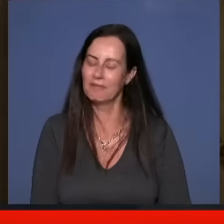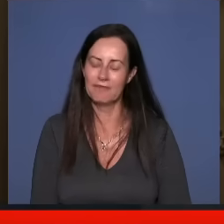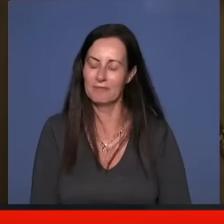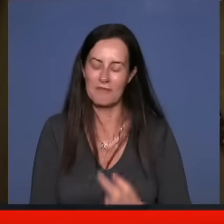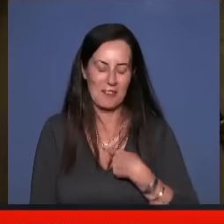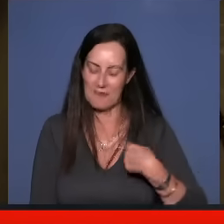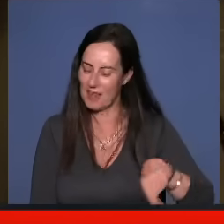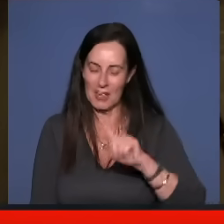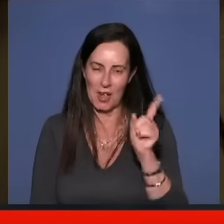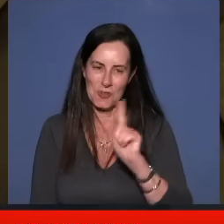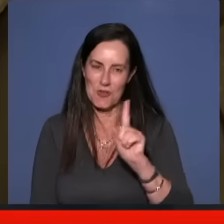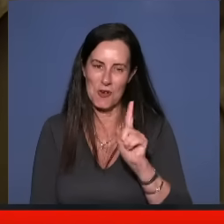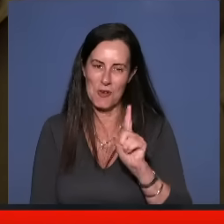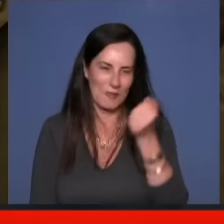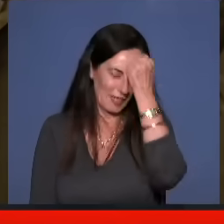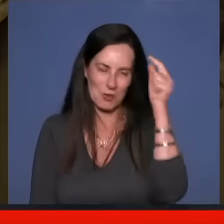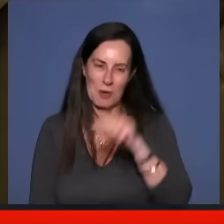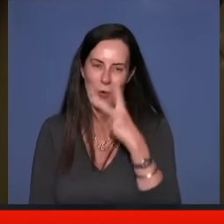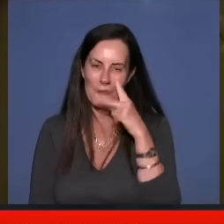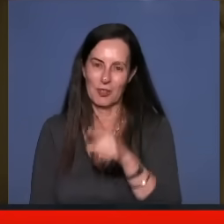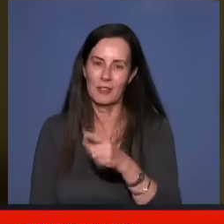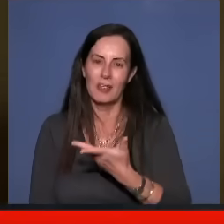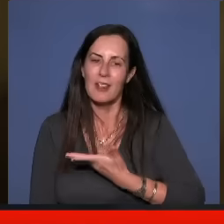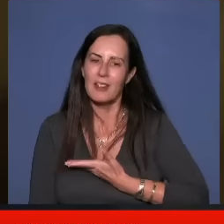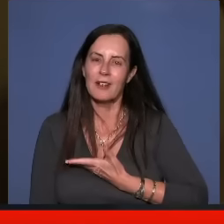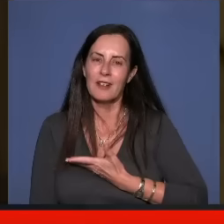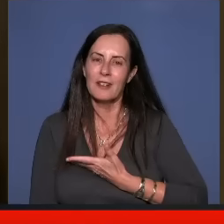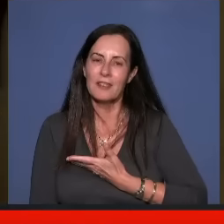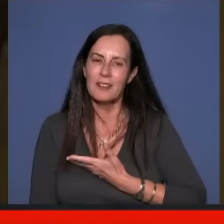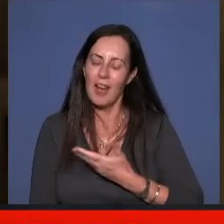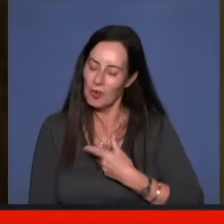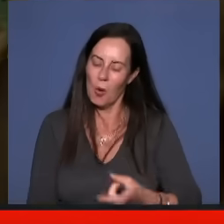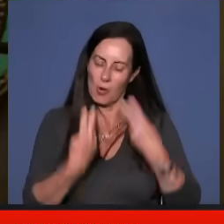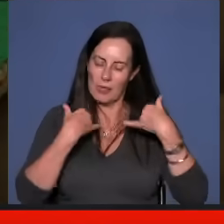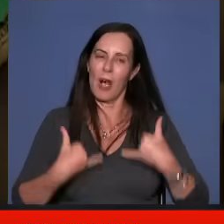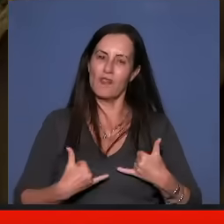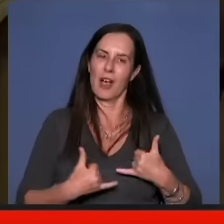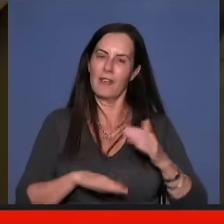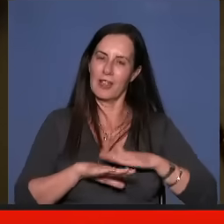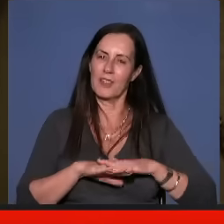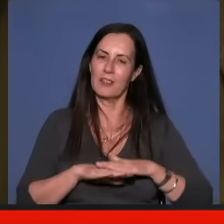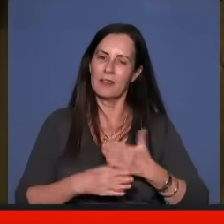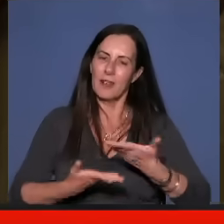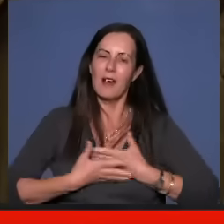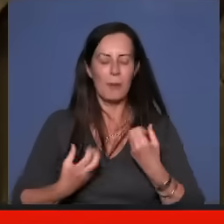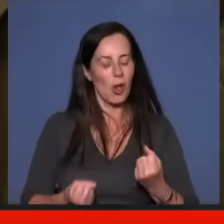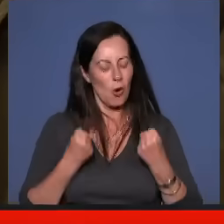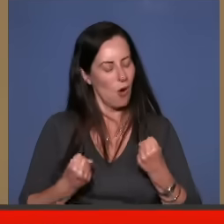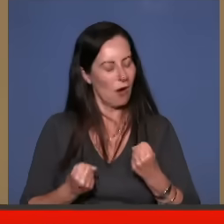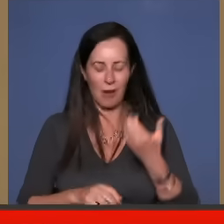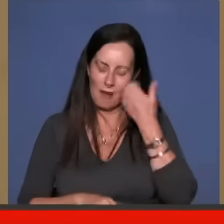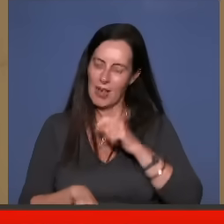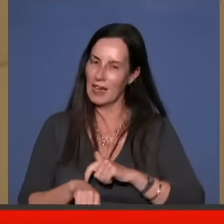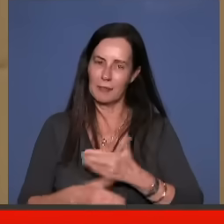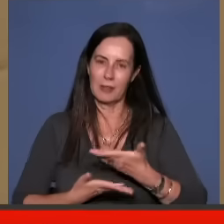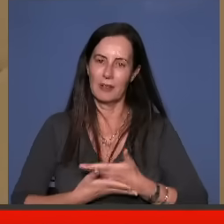ובאמת, אף אחד לא מתחרט על זה. מילית אותנו פה, אנחנו חוזרים עכשיו לכוננויות, מילית אותנו פה בעוצמה חבל הזמן.